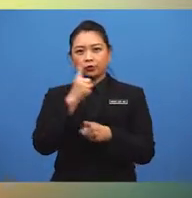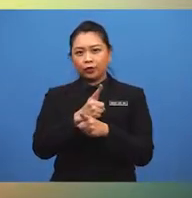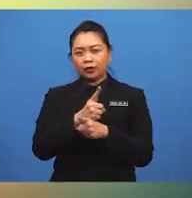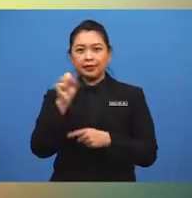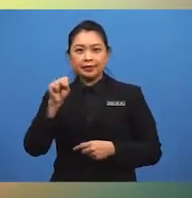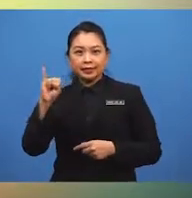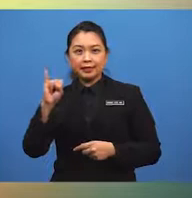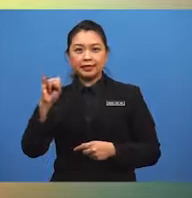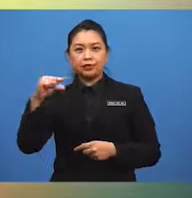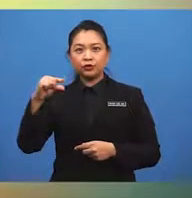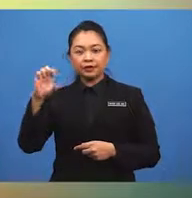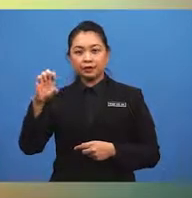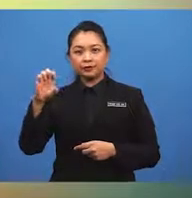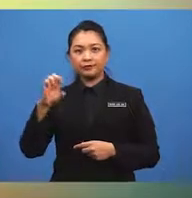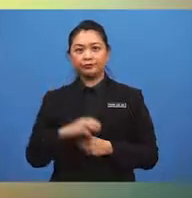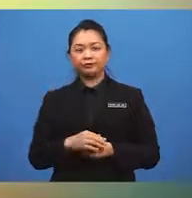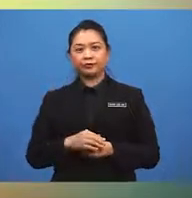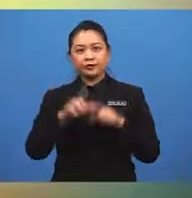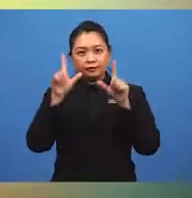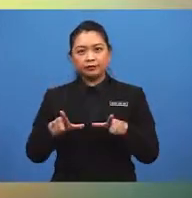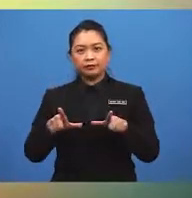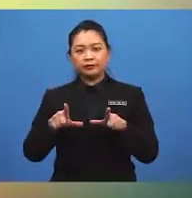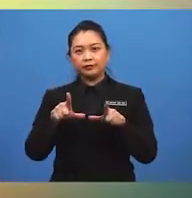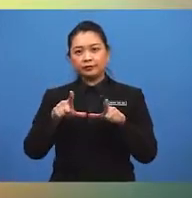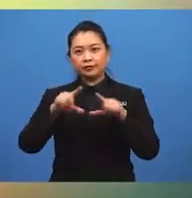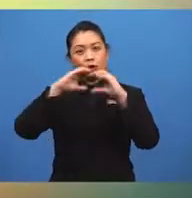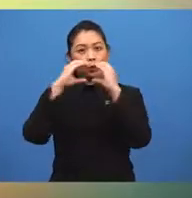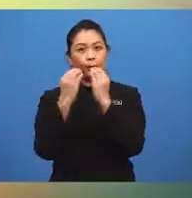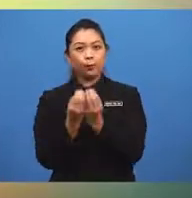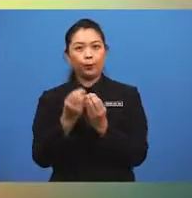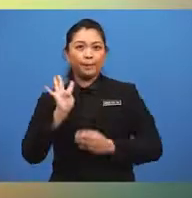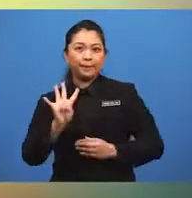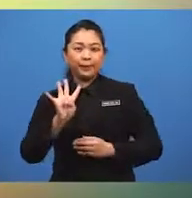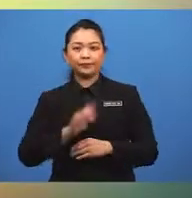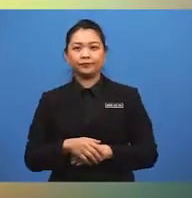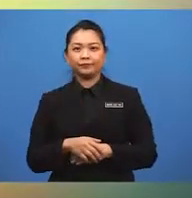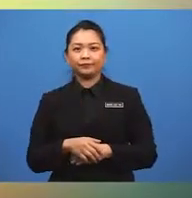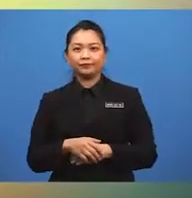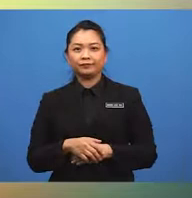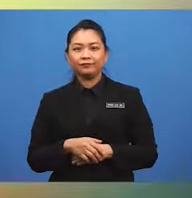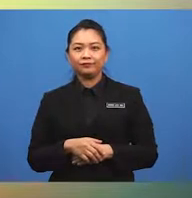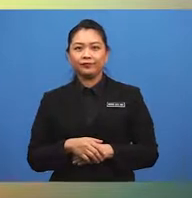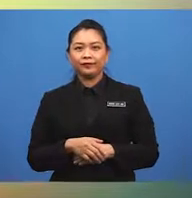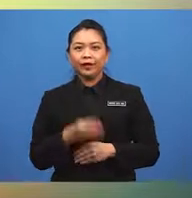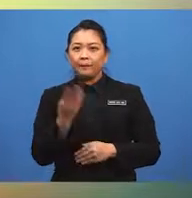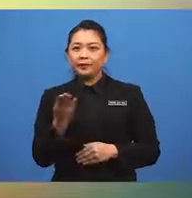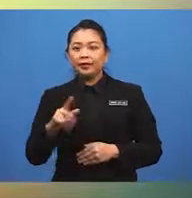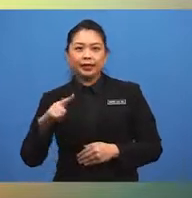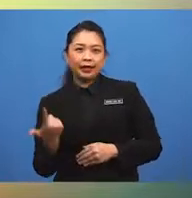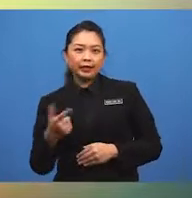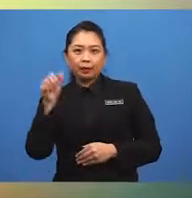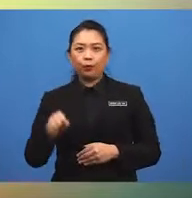iaitu silikon dan germanium terletak di dalam kumpulan 4. Benda asing yang